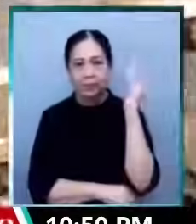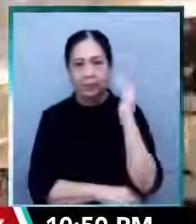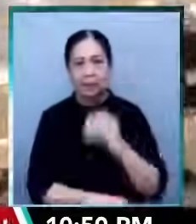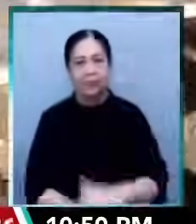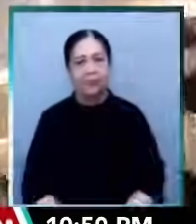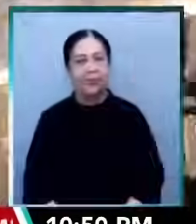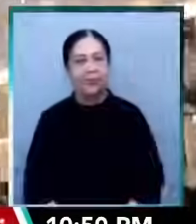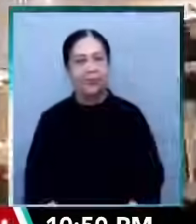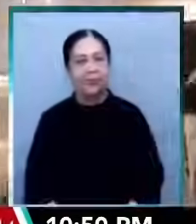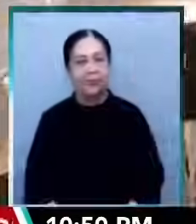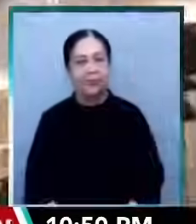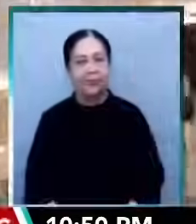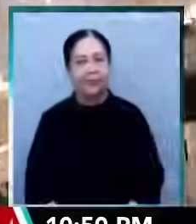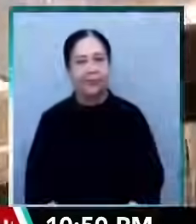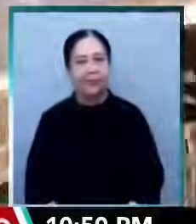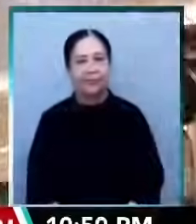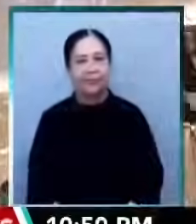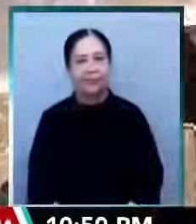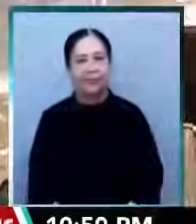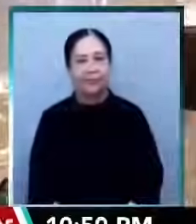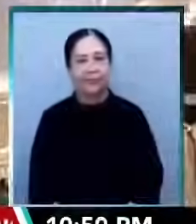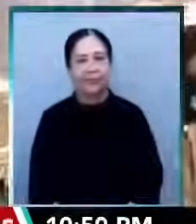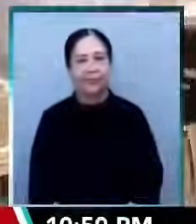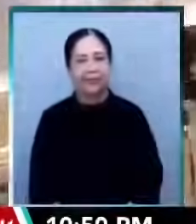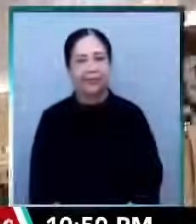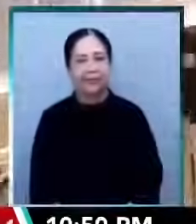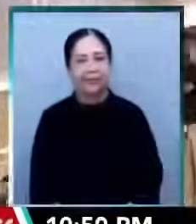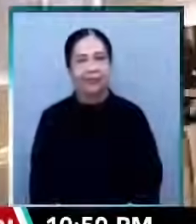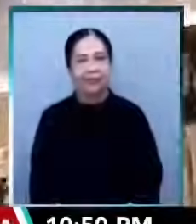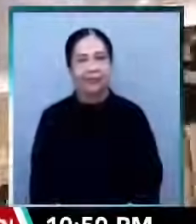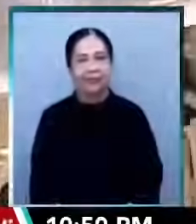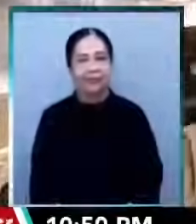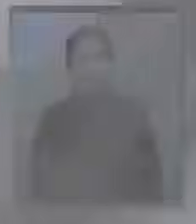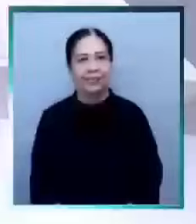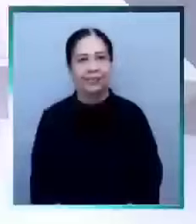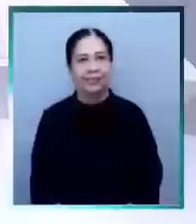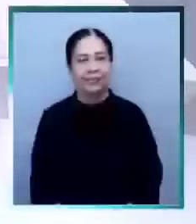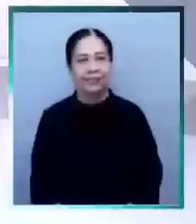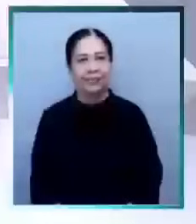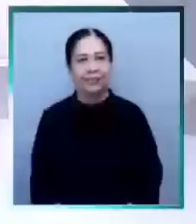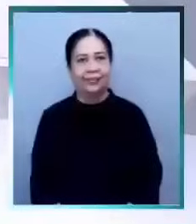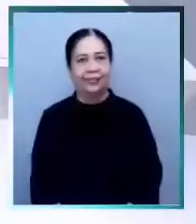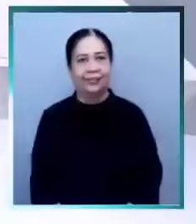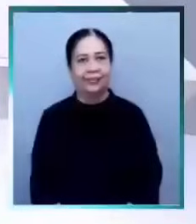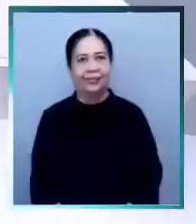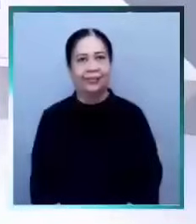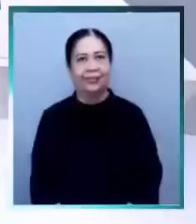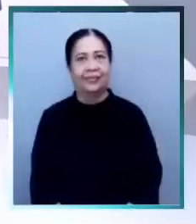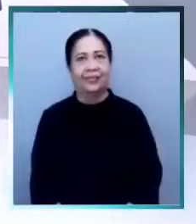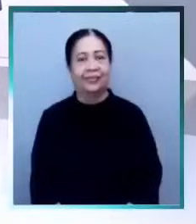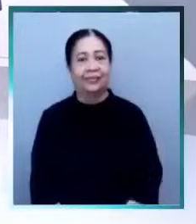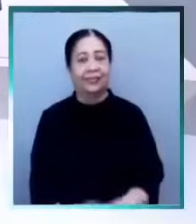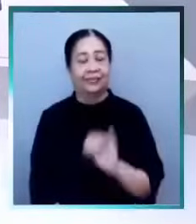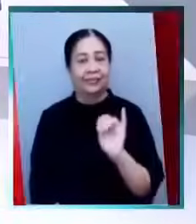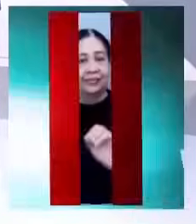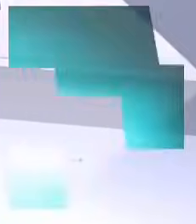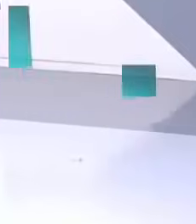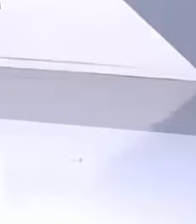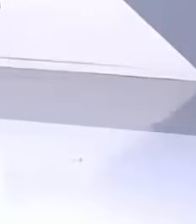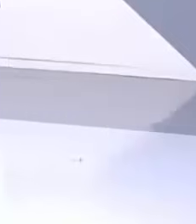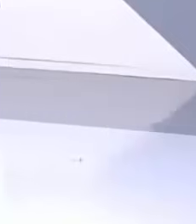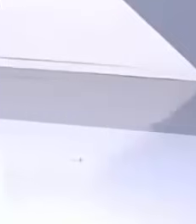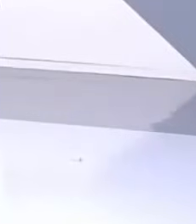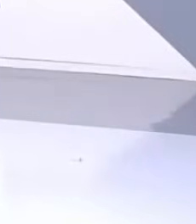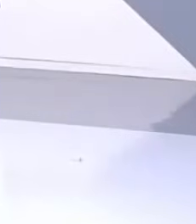Oscar Oida, nagbabalita para sa GMA Integrated News. At yan po ang State of the Nation. Ako si Ato